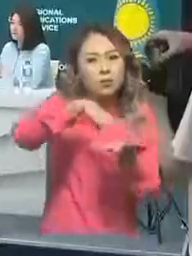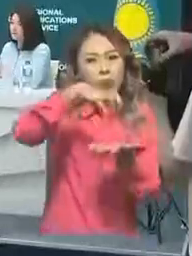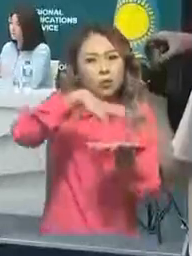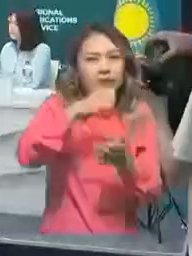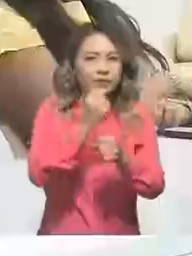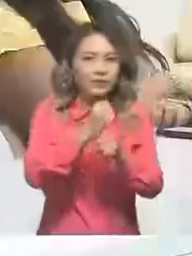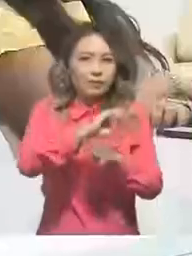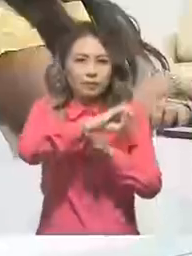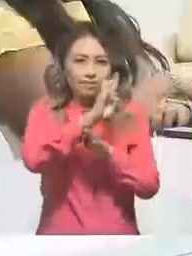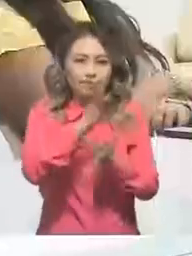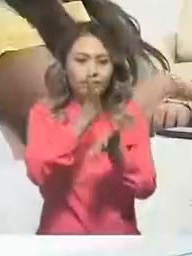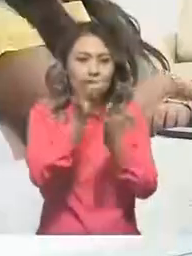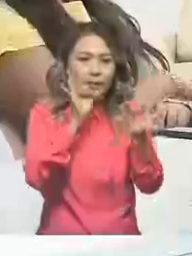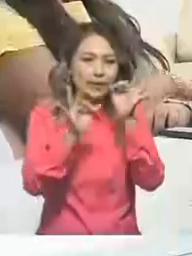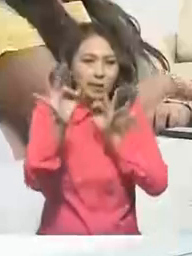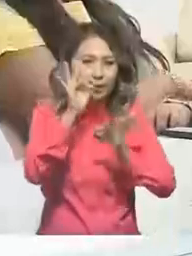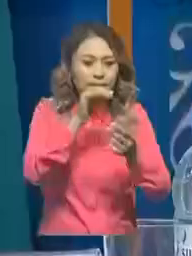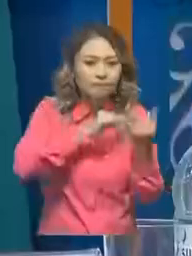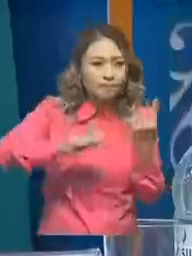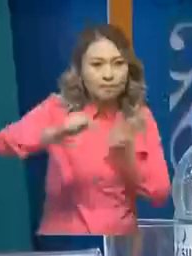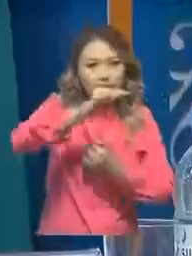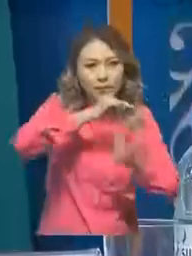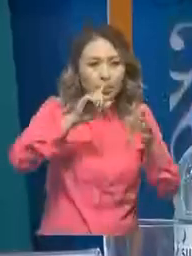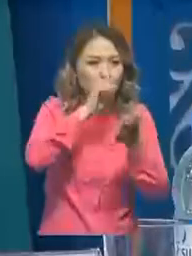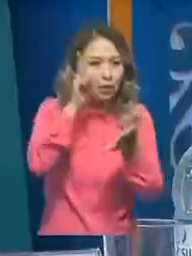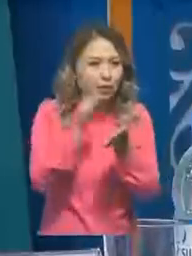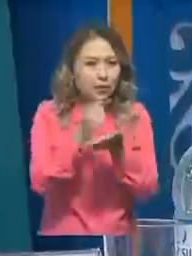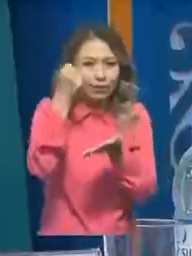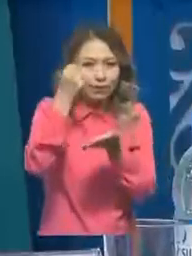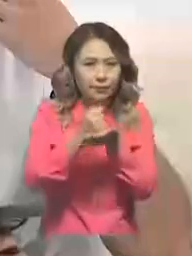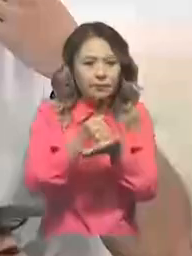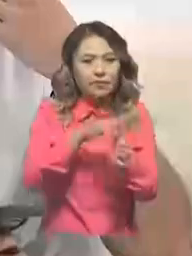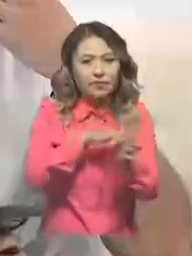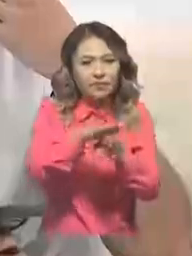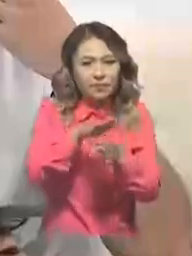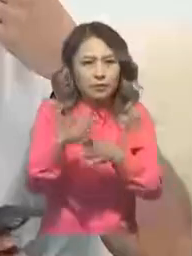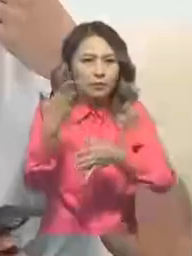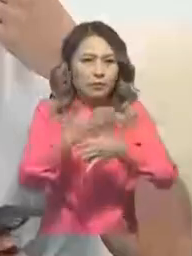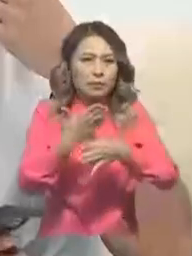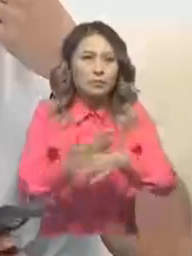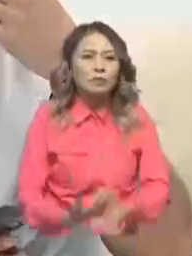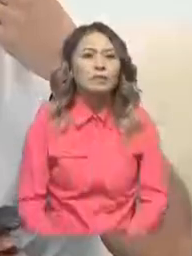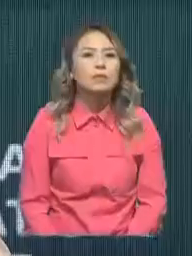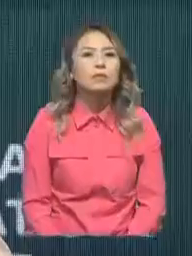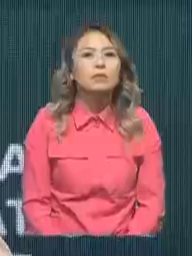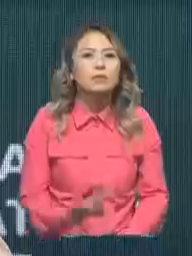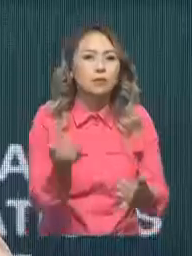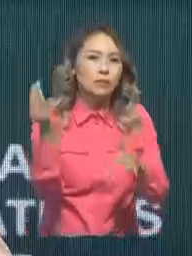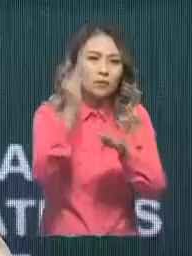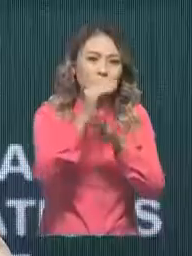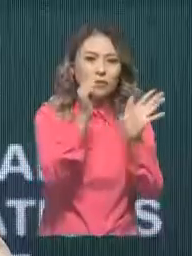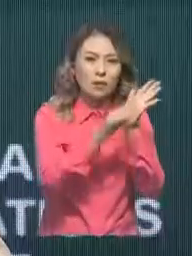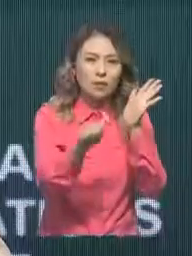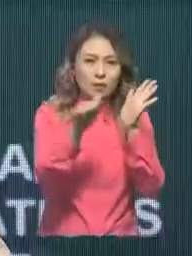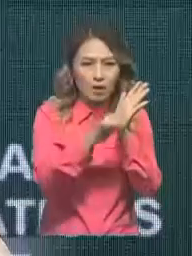терминалымен қамтамасыз етілген. Дәрілік заттар айналымының ашықтығы міндетті таңбалауды жүзеге асыруға көмектеседі. Сонымен қатар осы 66